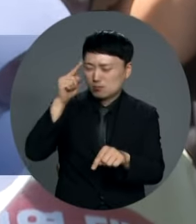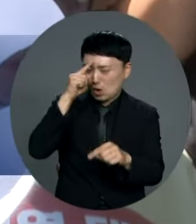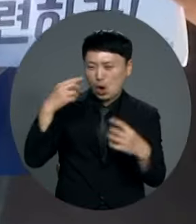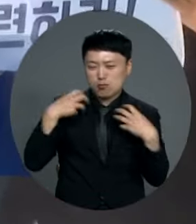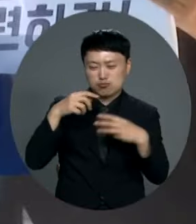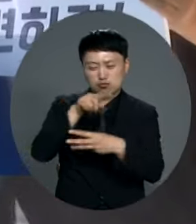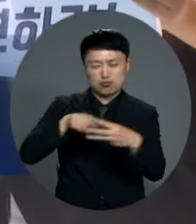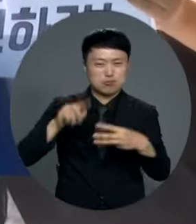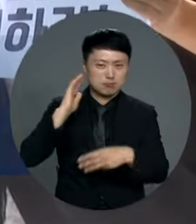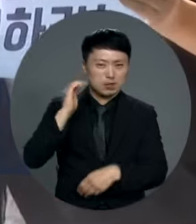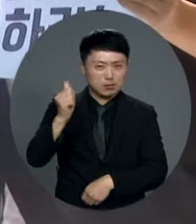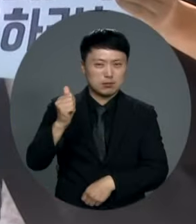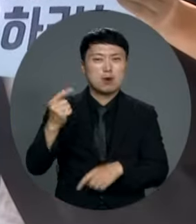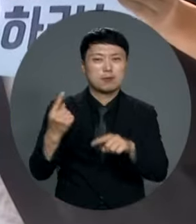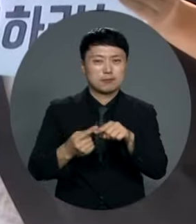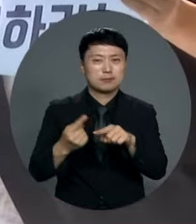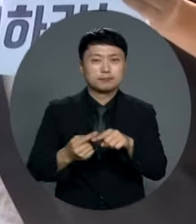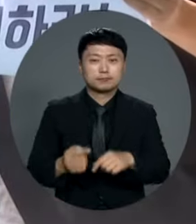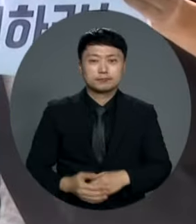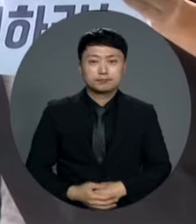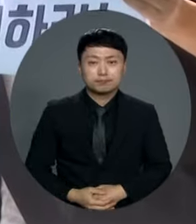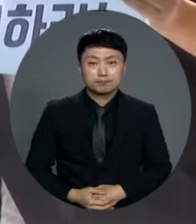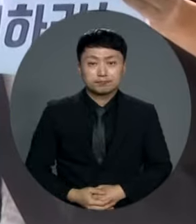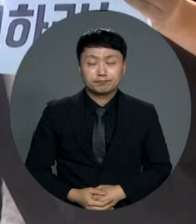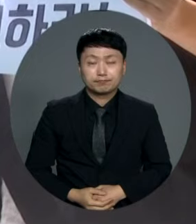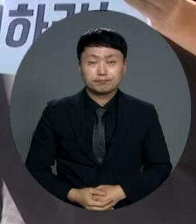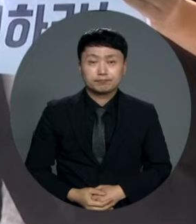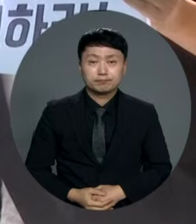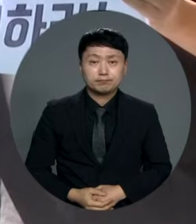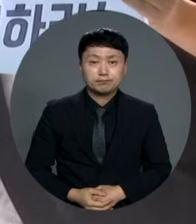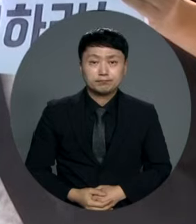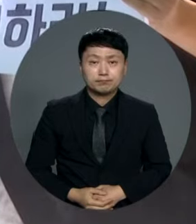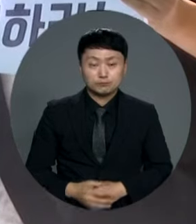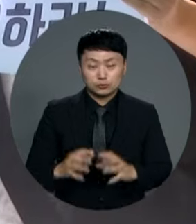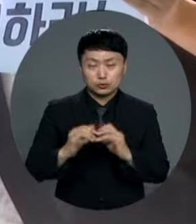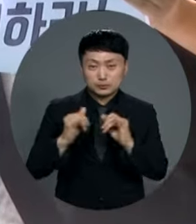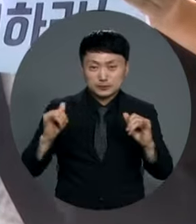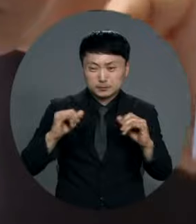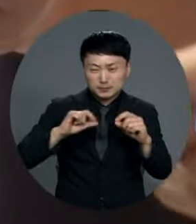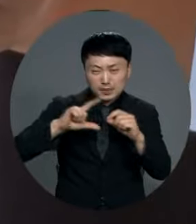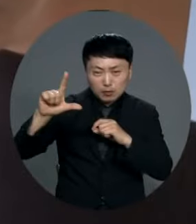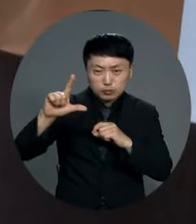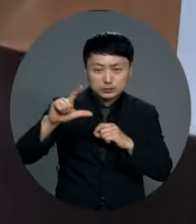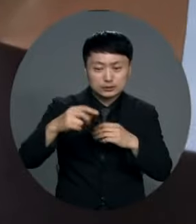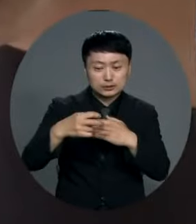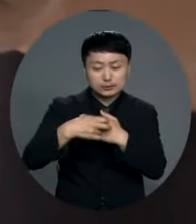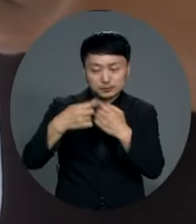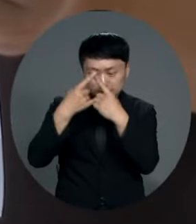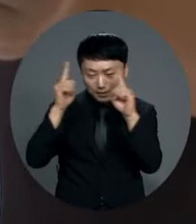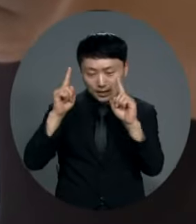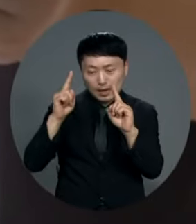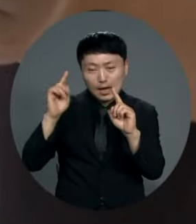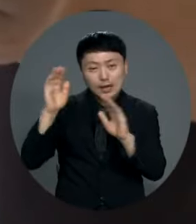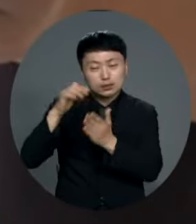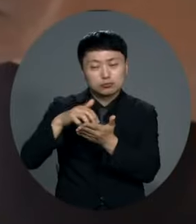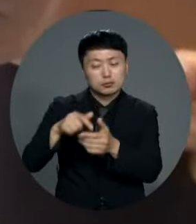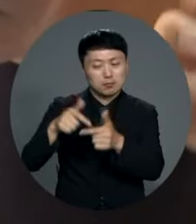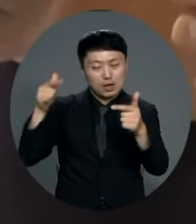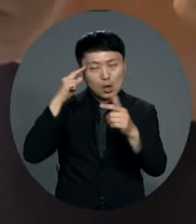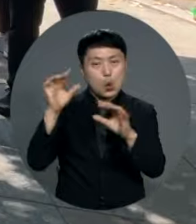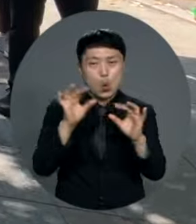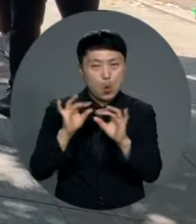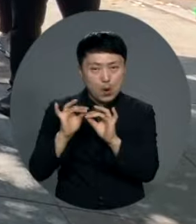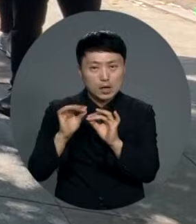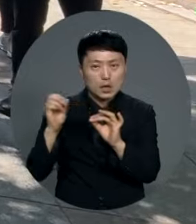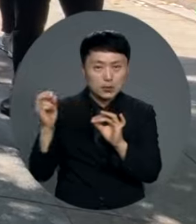윤석열 정부다. 대구 시민단체 연대회의는 국민의 절대 다수가 의대 증원에 찬성하고 있고